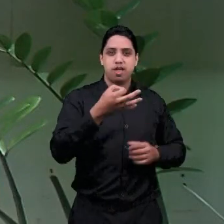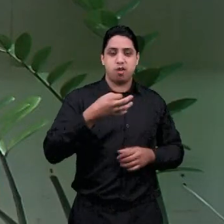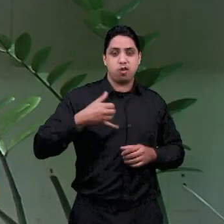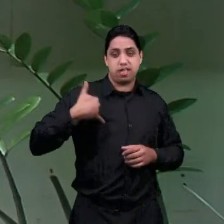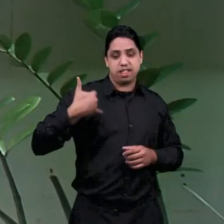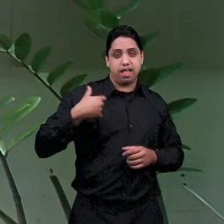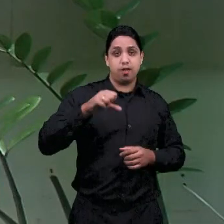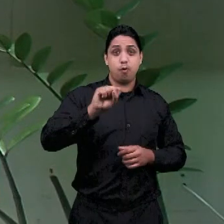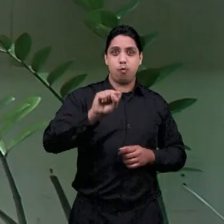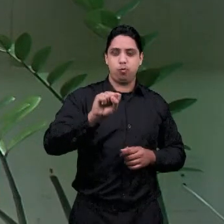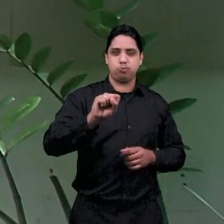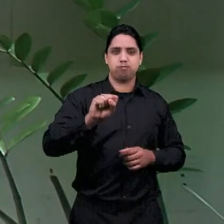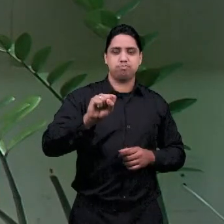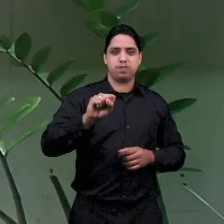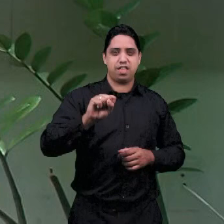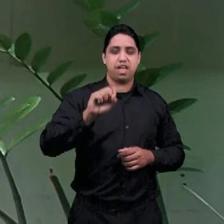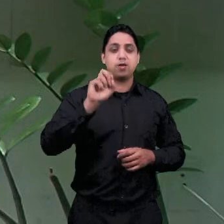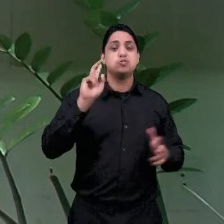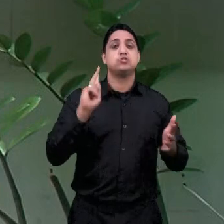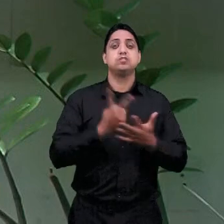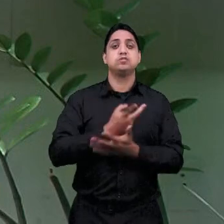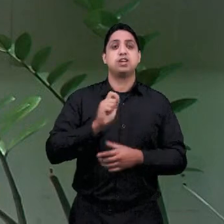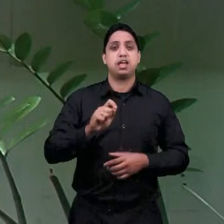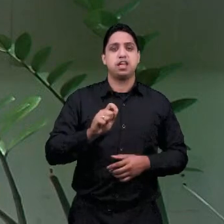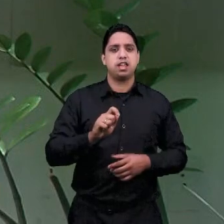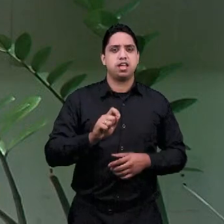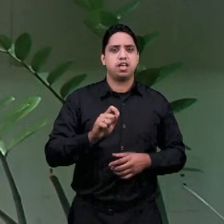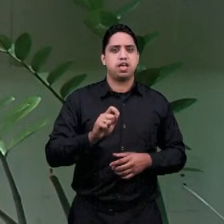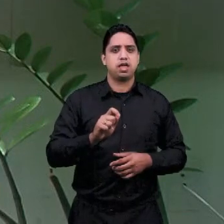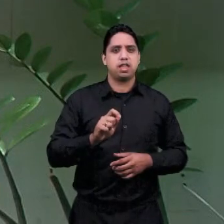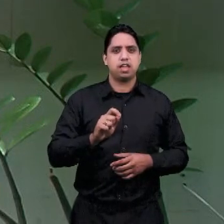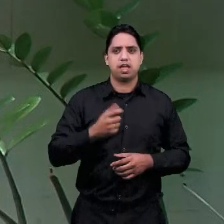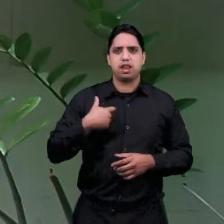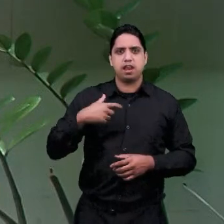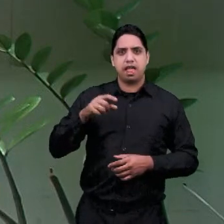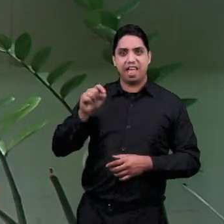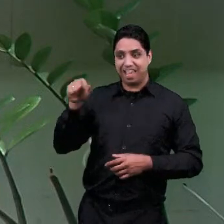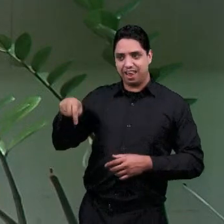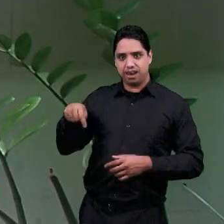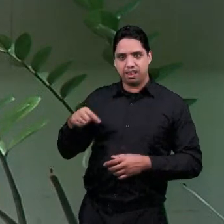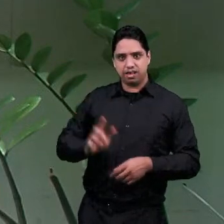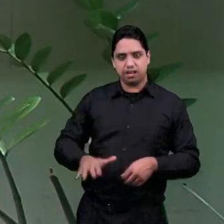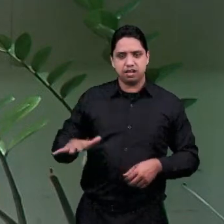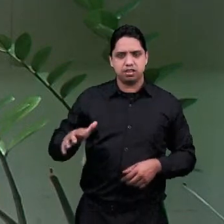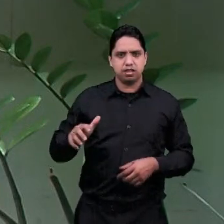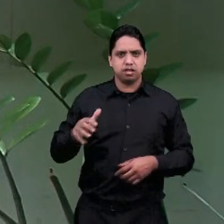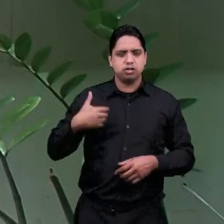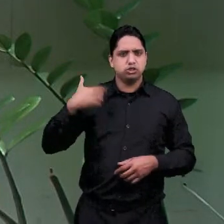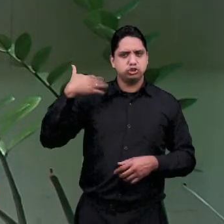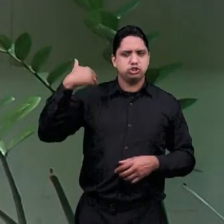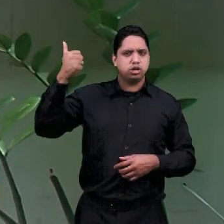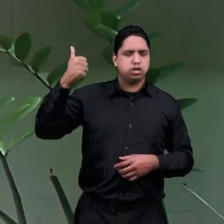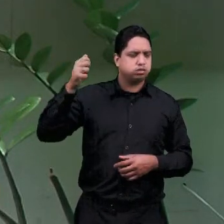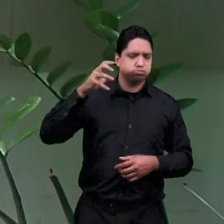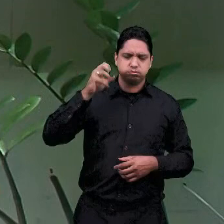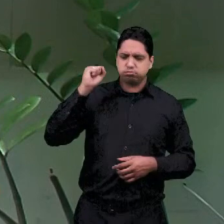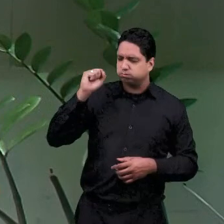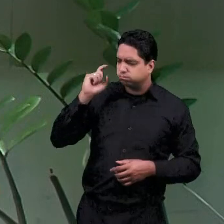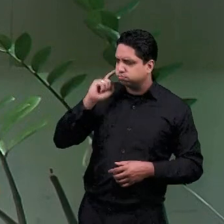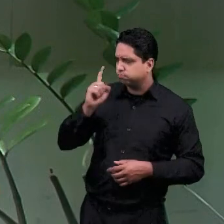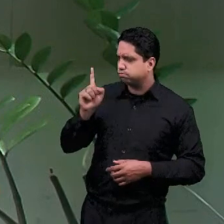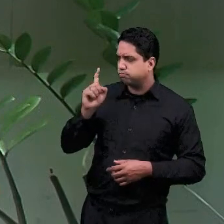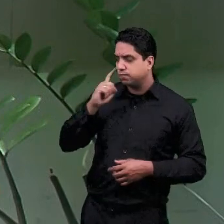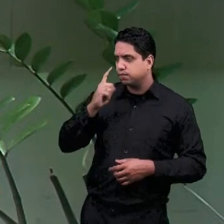ans. Elle a entendu la voix, l'appel, et elle a fait face devant une figure